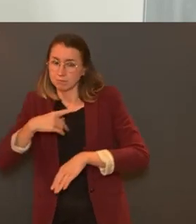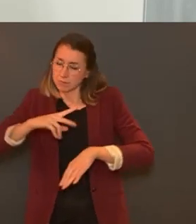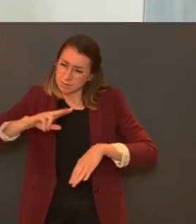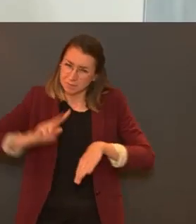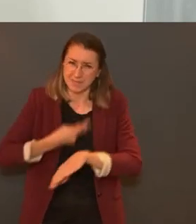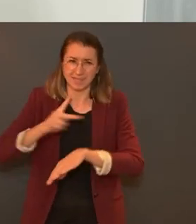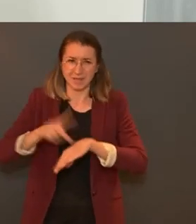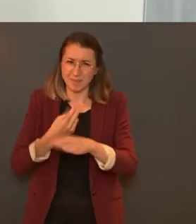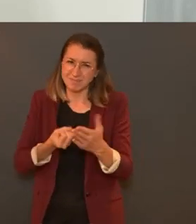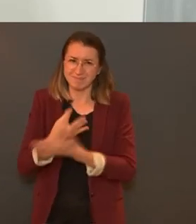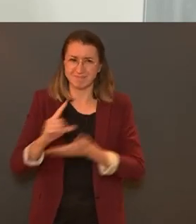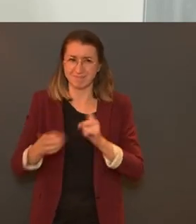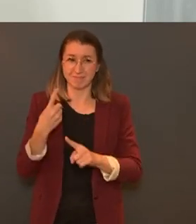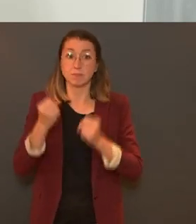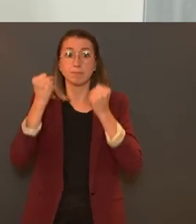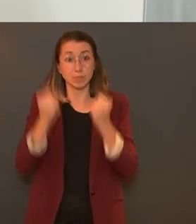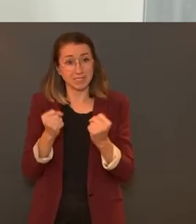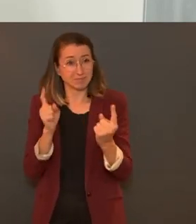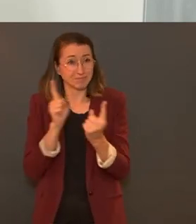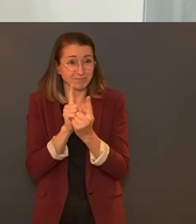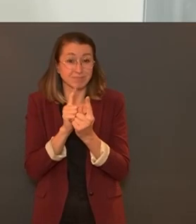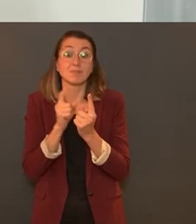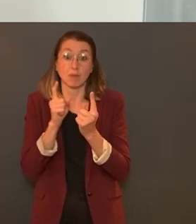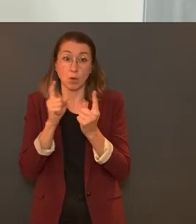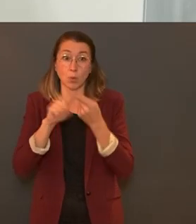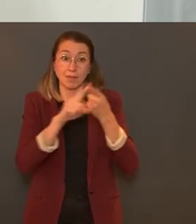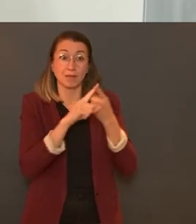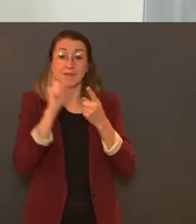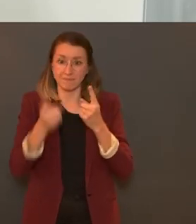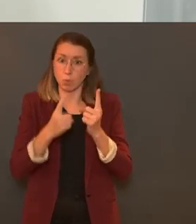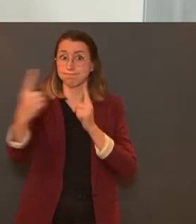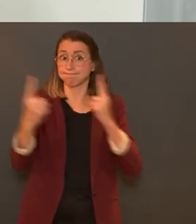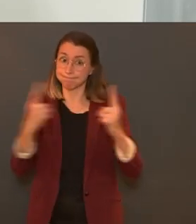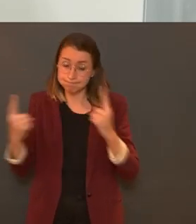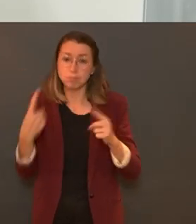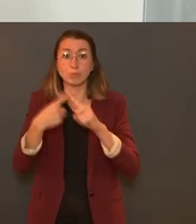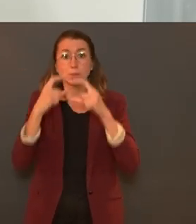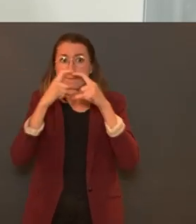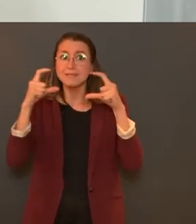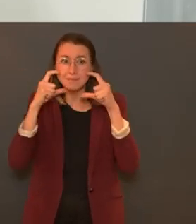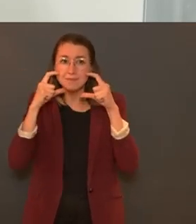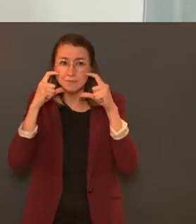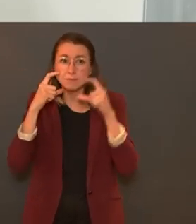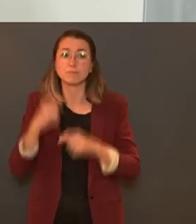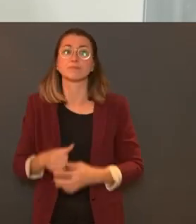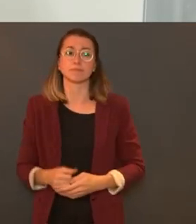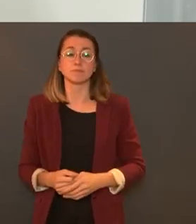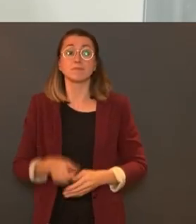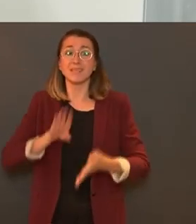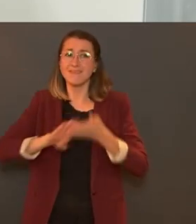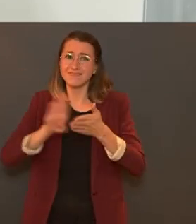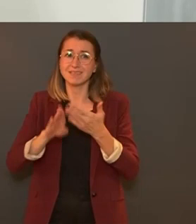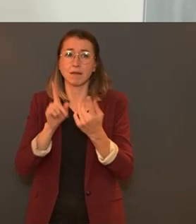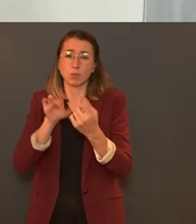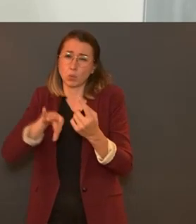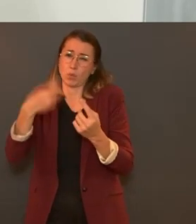voulez en respectant les distances de sécurité ou en portant un masque et évitez autant que possible les contacts rapprochés. Et